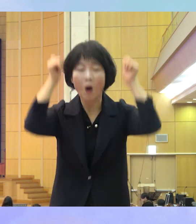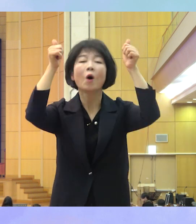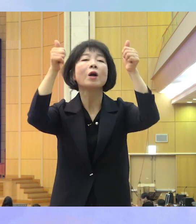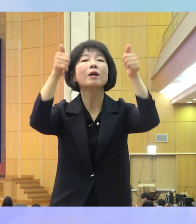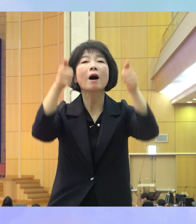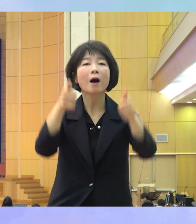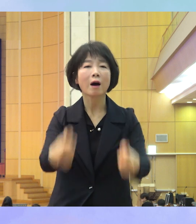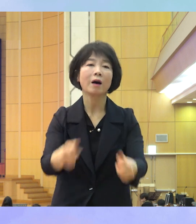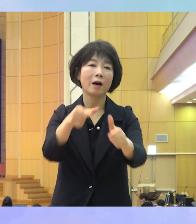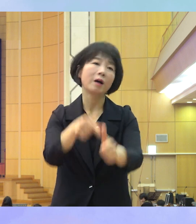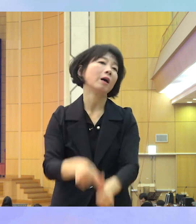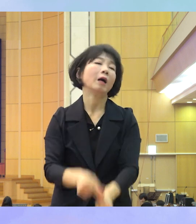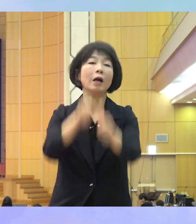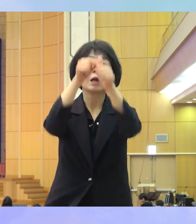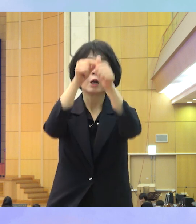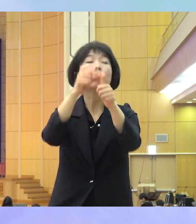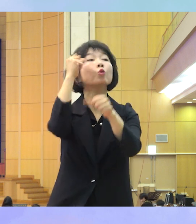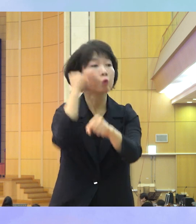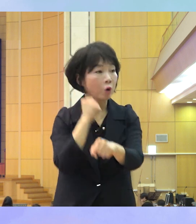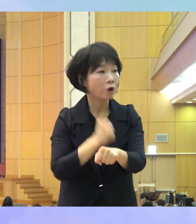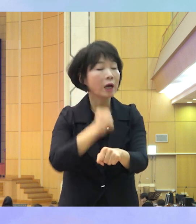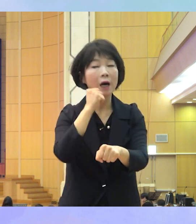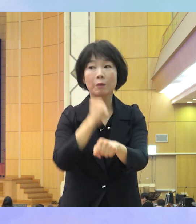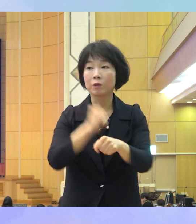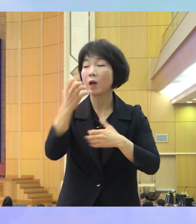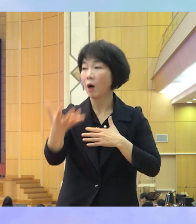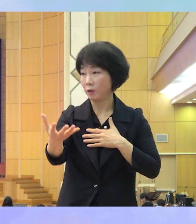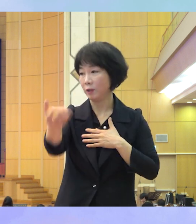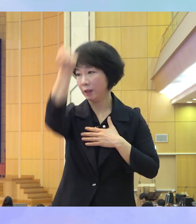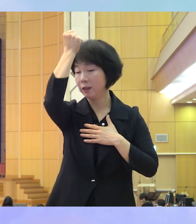겸손하게 절하라.